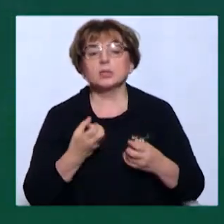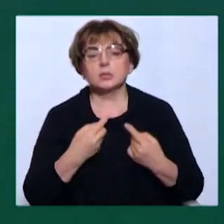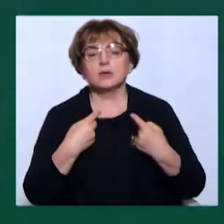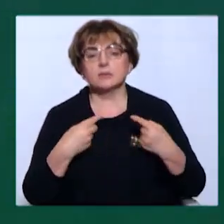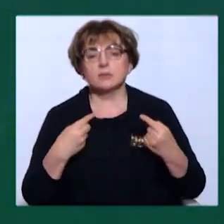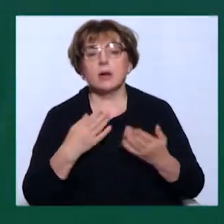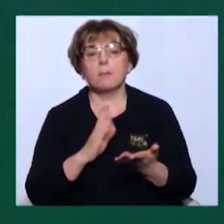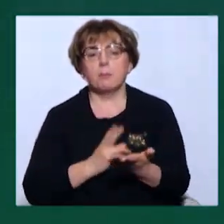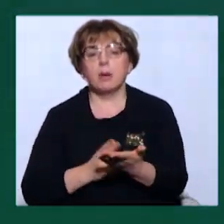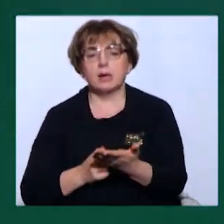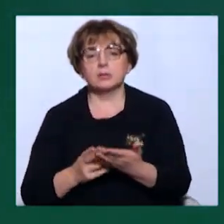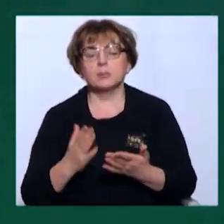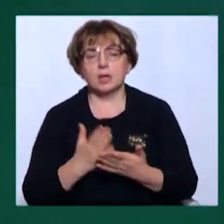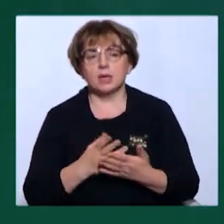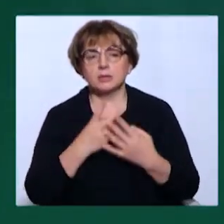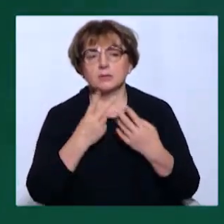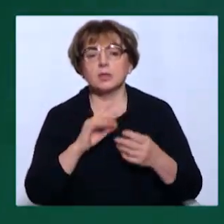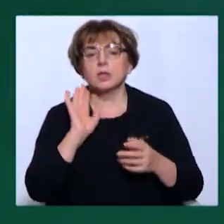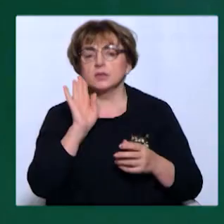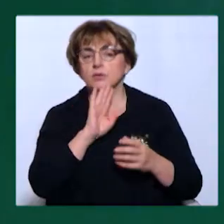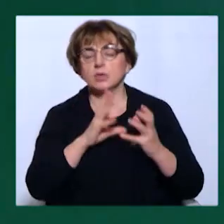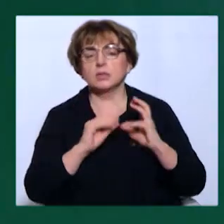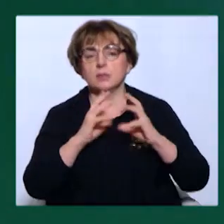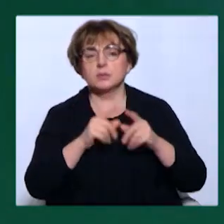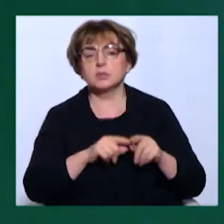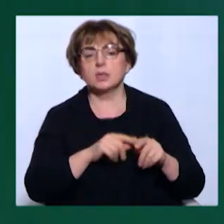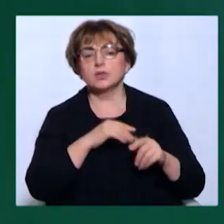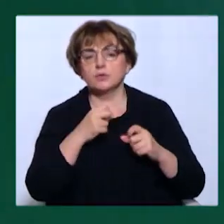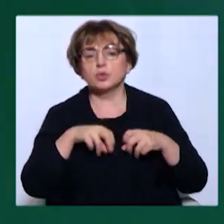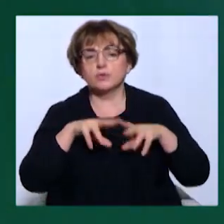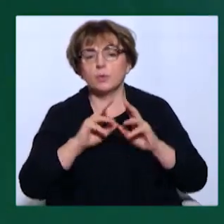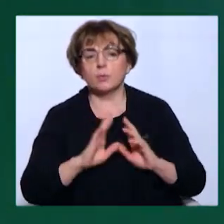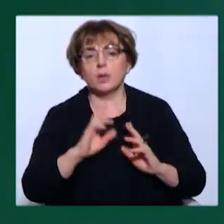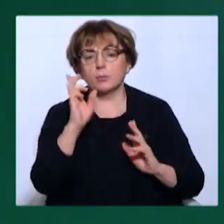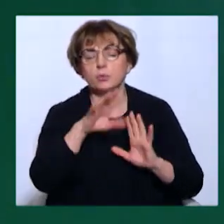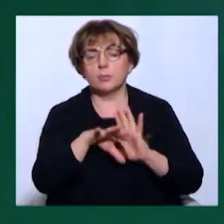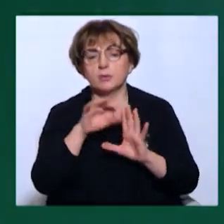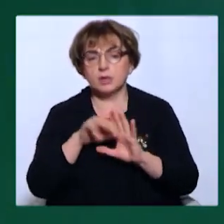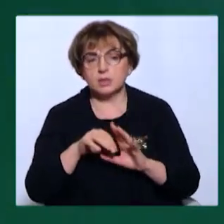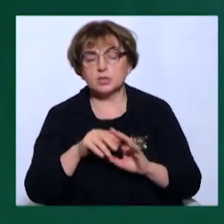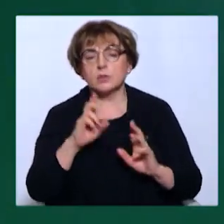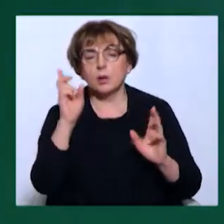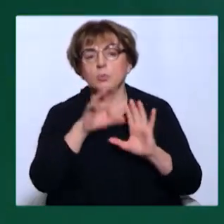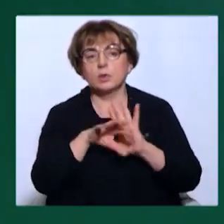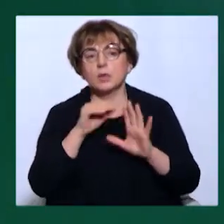მრავალი ფაქტორი მიუთითებს, რომ დედამიწაზე მიმდინარეობს ბუნებრივი გადარჩევა და ბუნებრივი